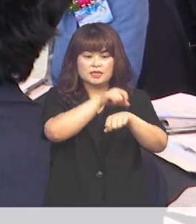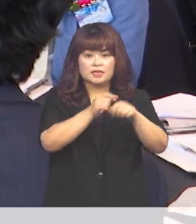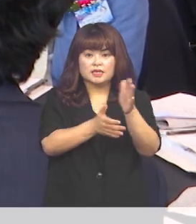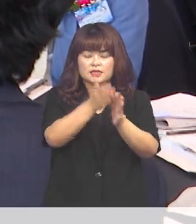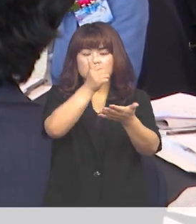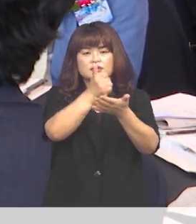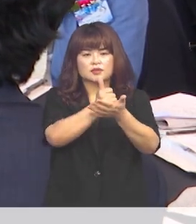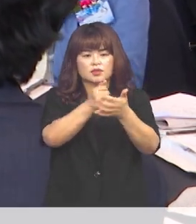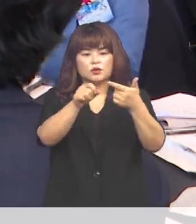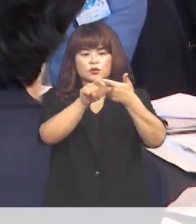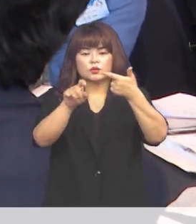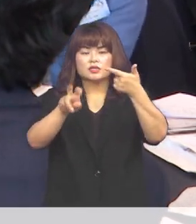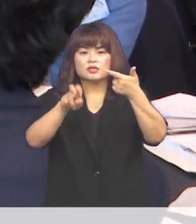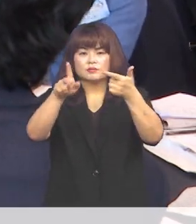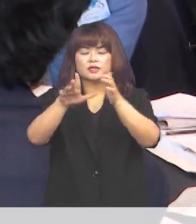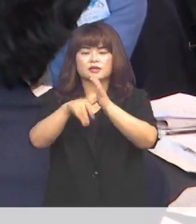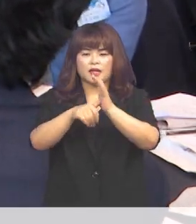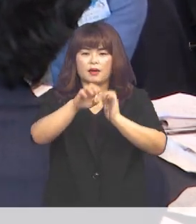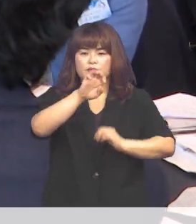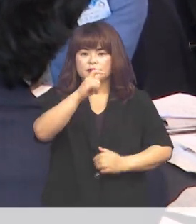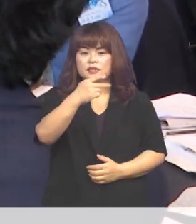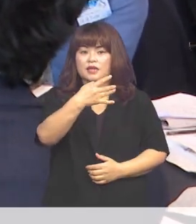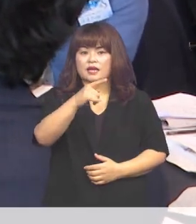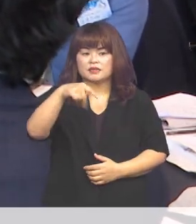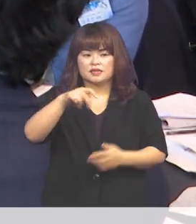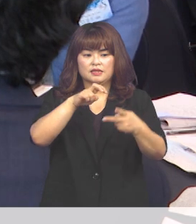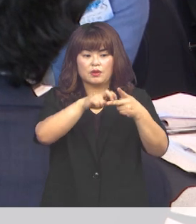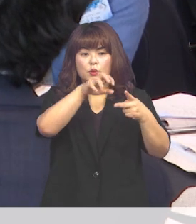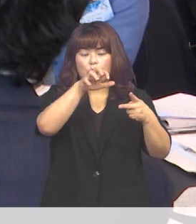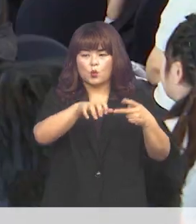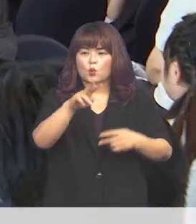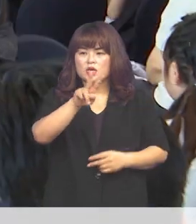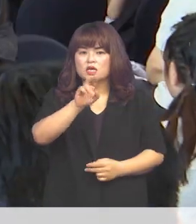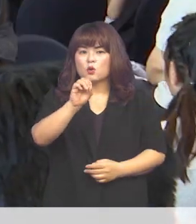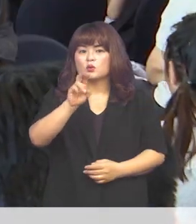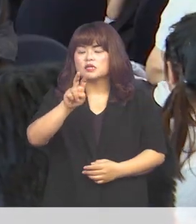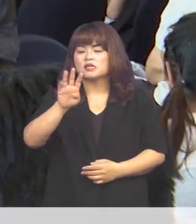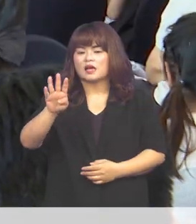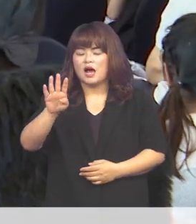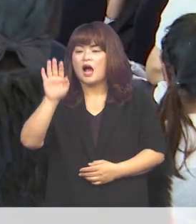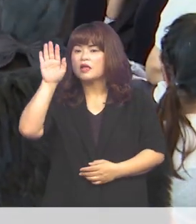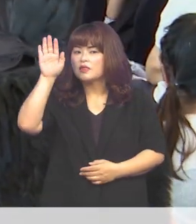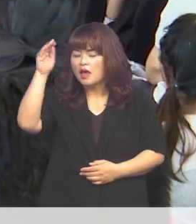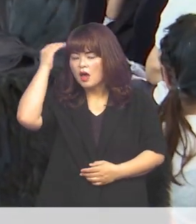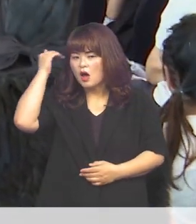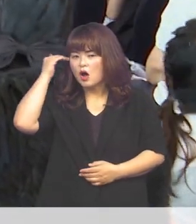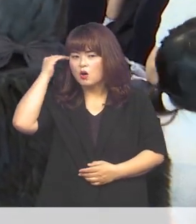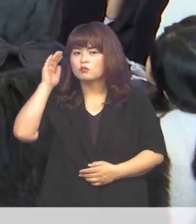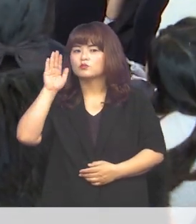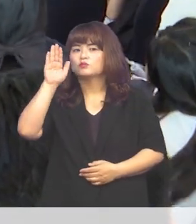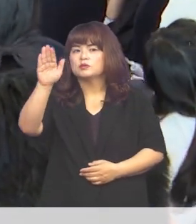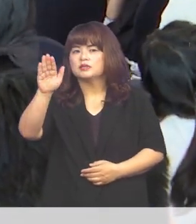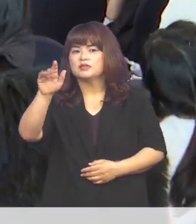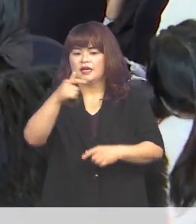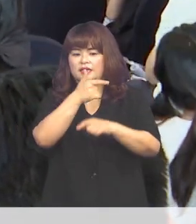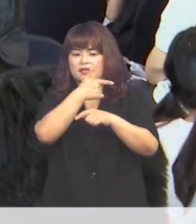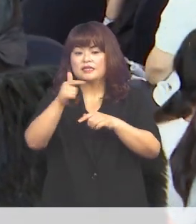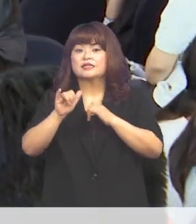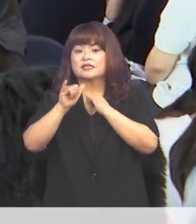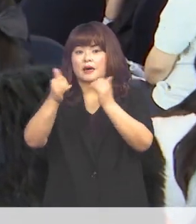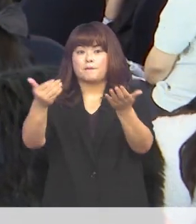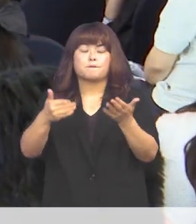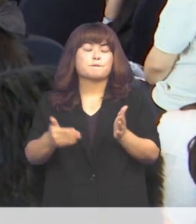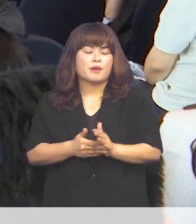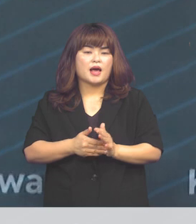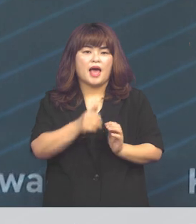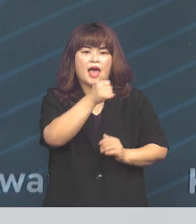이상일 용인특례시장은 21일 프레스센터에서 열린 2024 대한민국 미래경영 대상을 수상했습니다.